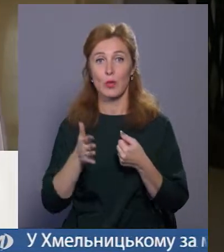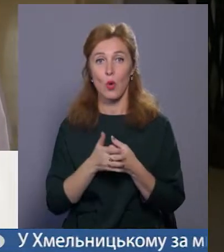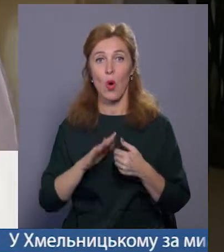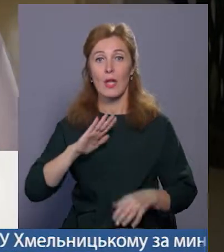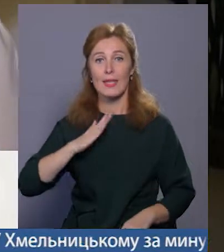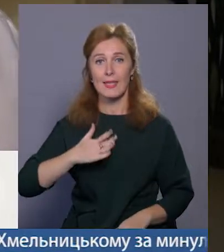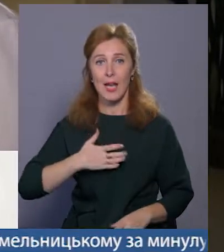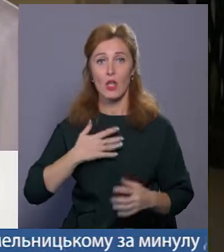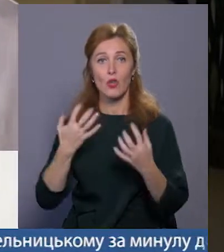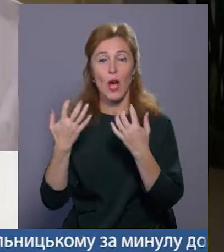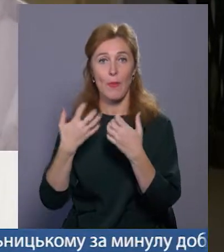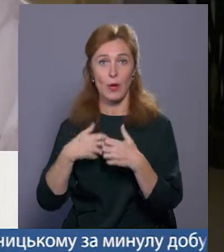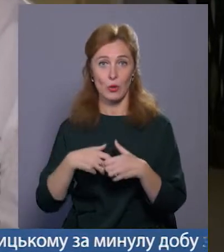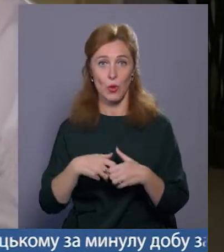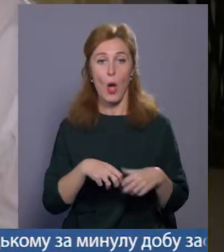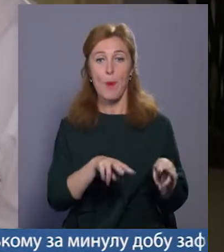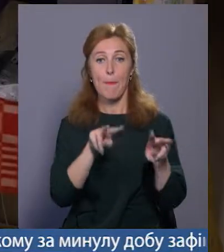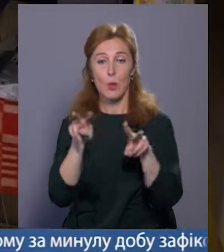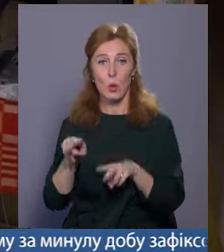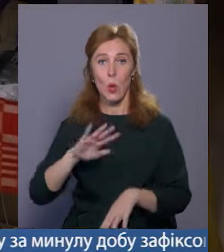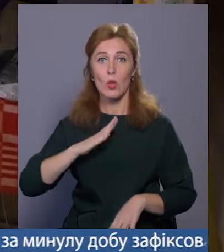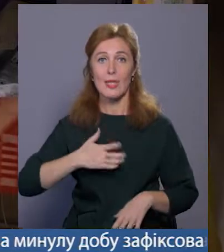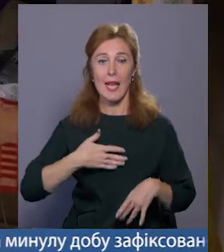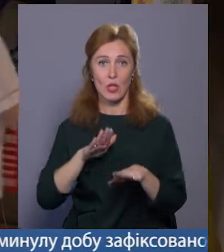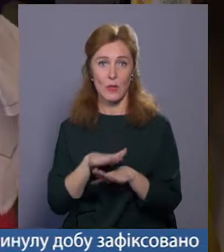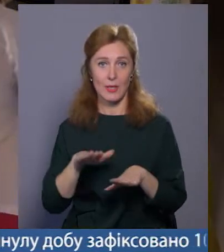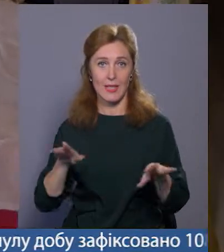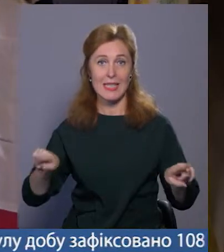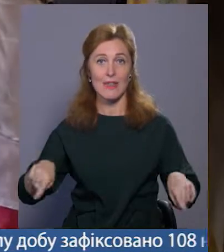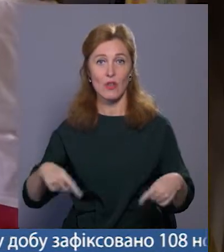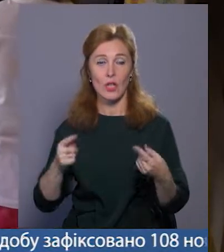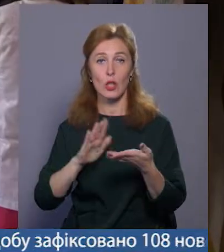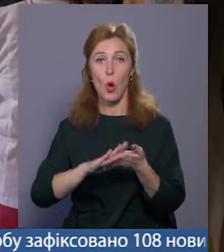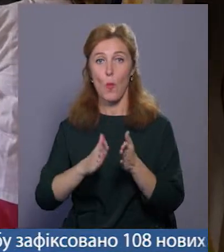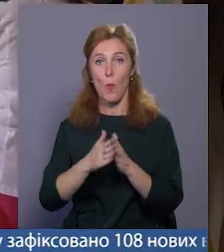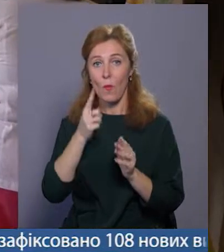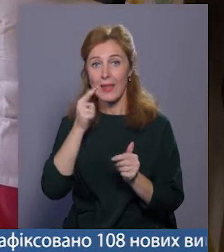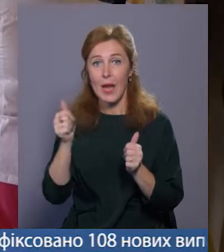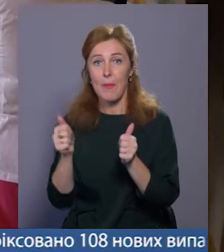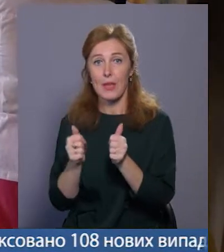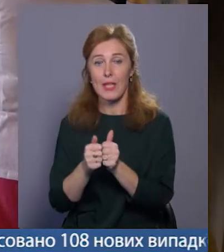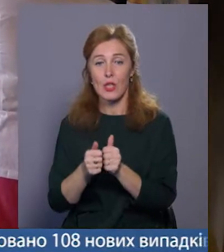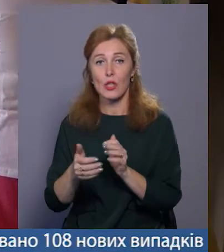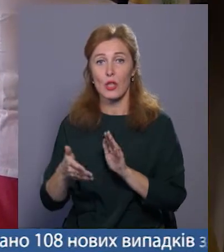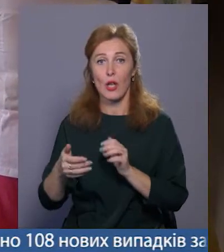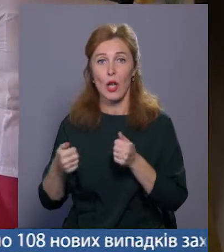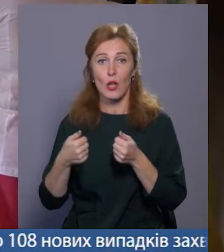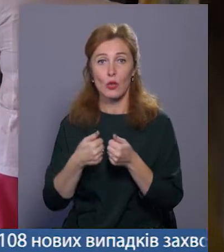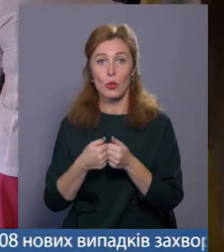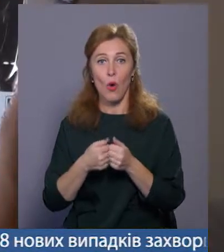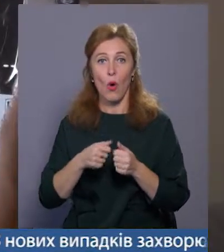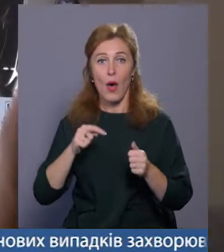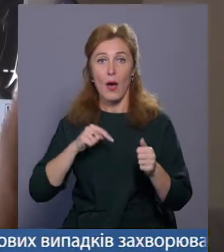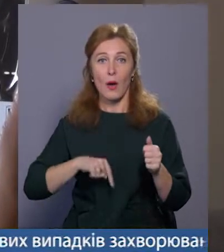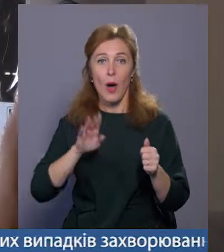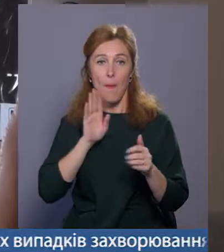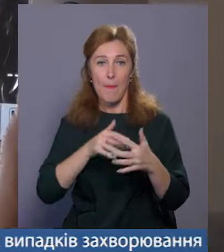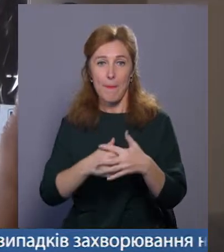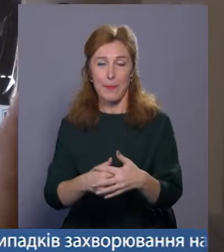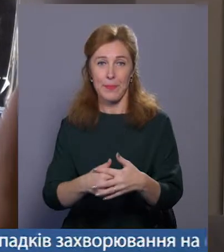нашої апаратури по догляду за нашими дітками. Створити умови, наближені до внутрішньоутробних, стежити за станом, а також забезпечити